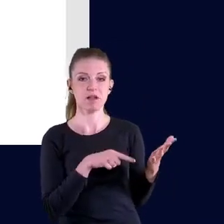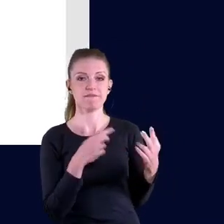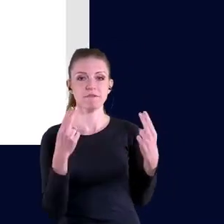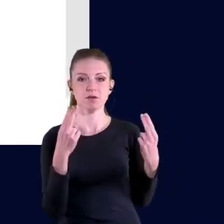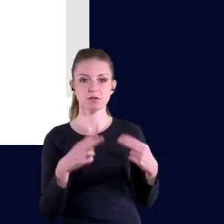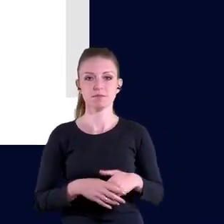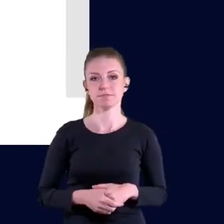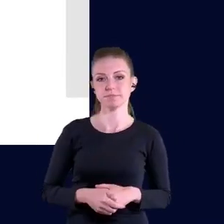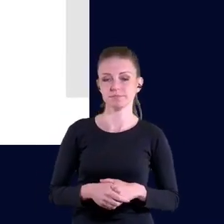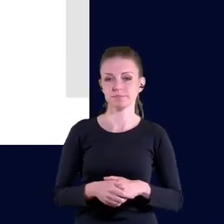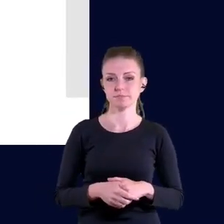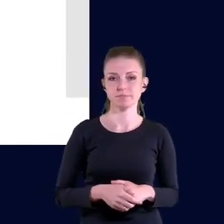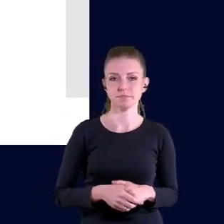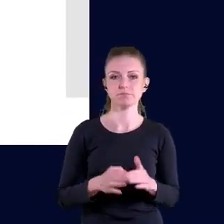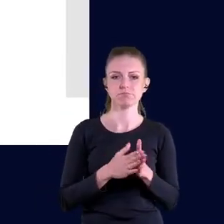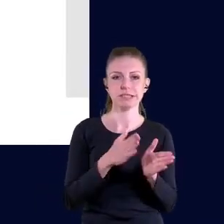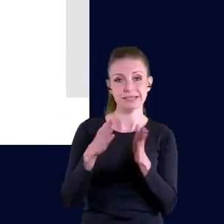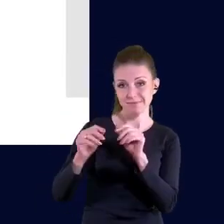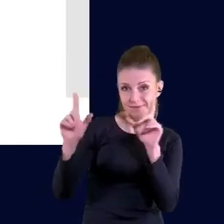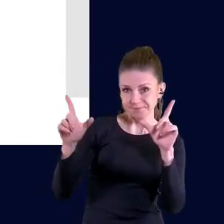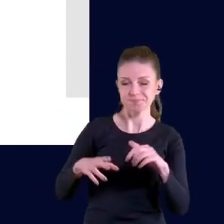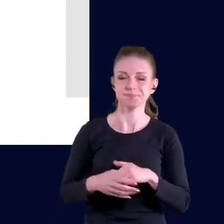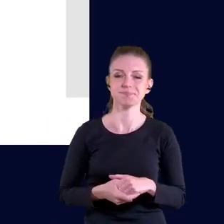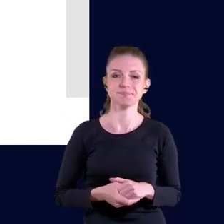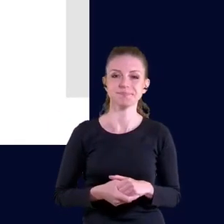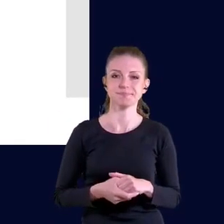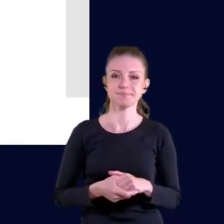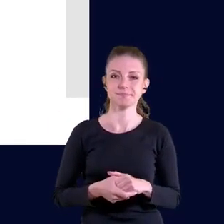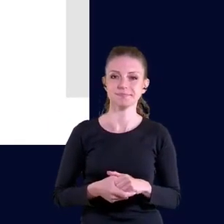realizowałam następny skręt